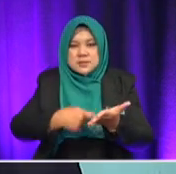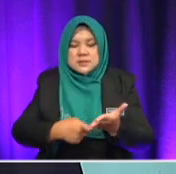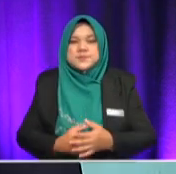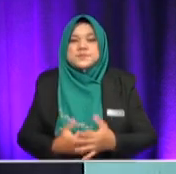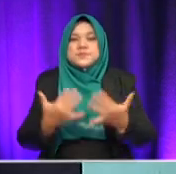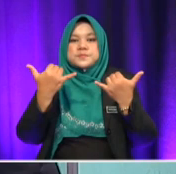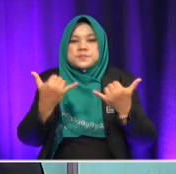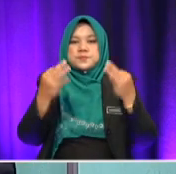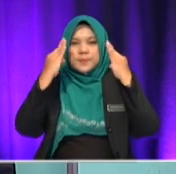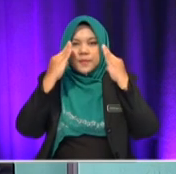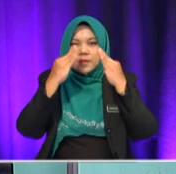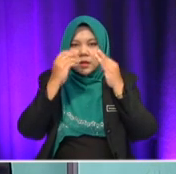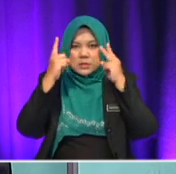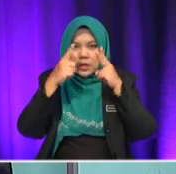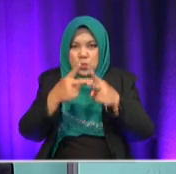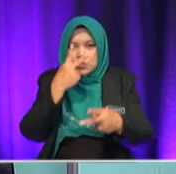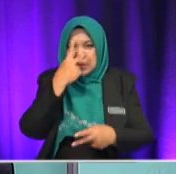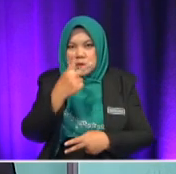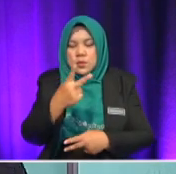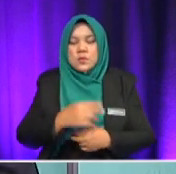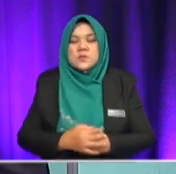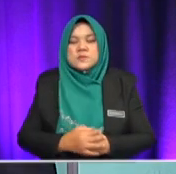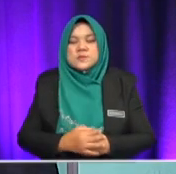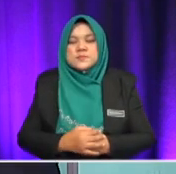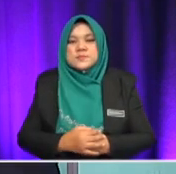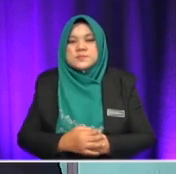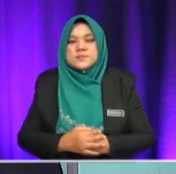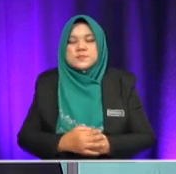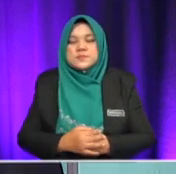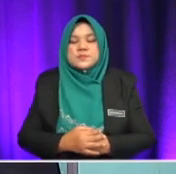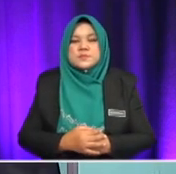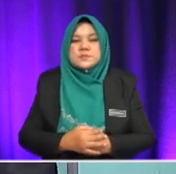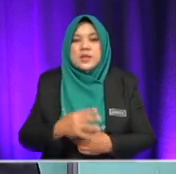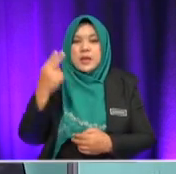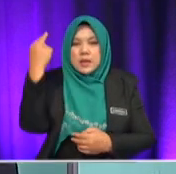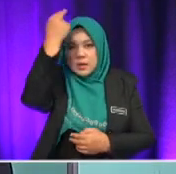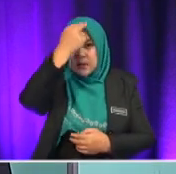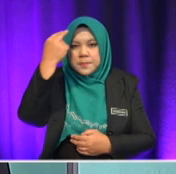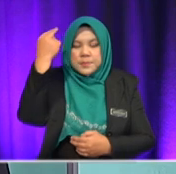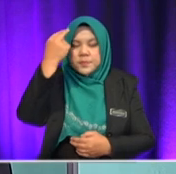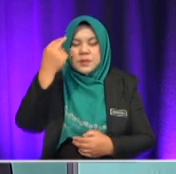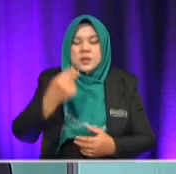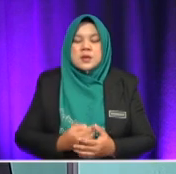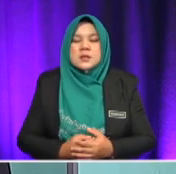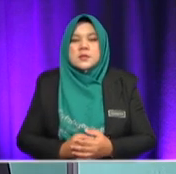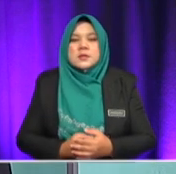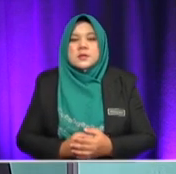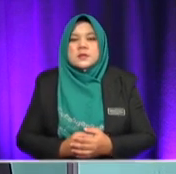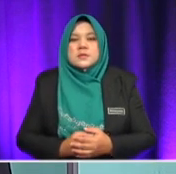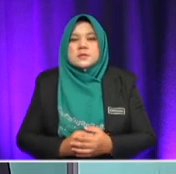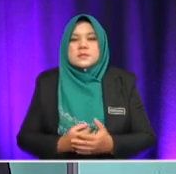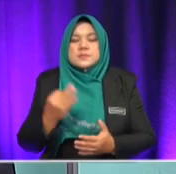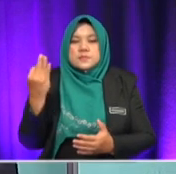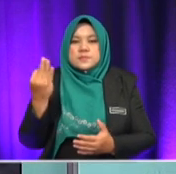dalil yang kedua oke daripada Nabi Shallallahu alaihi wasallam yang diriwayatkan daripada Abdullah bin Umar bin